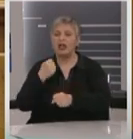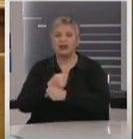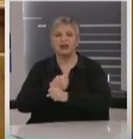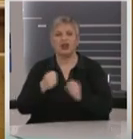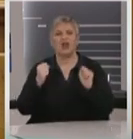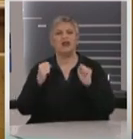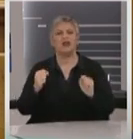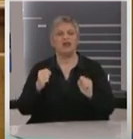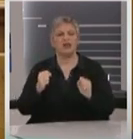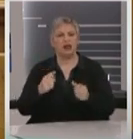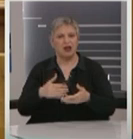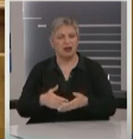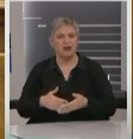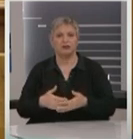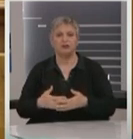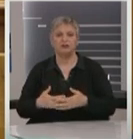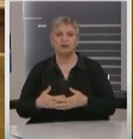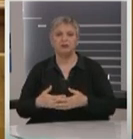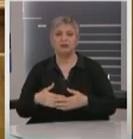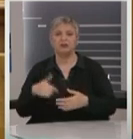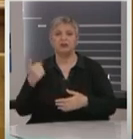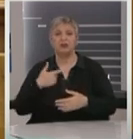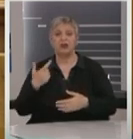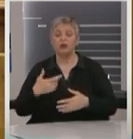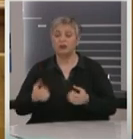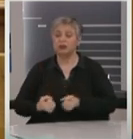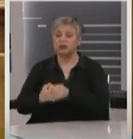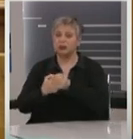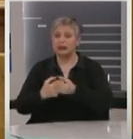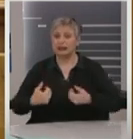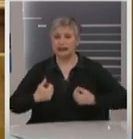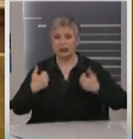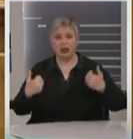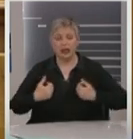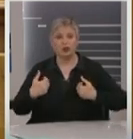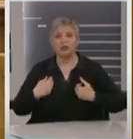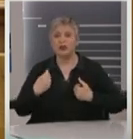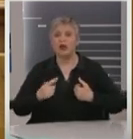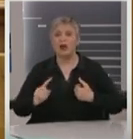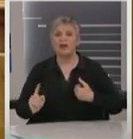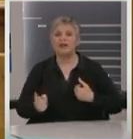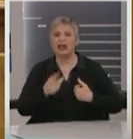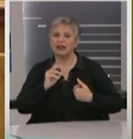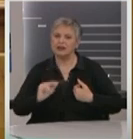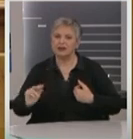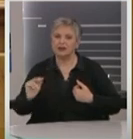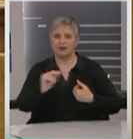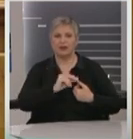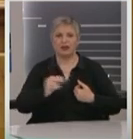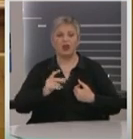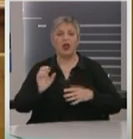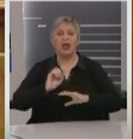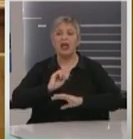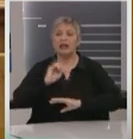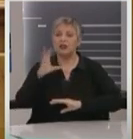υγείας. Η παιδεία μας στηρίζει τους νέους, προωθεί ισότητα ευκαιριών, παρακολουθεί τις διεθνείς τάσεις